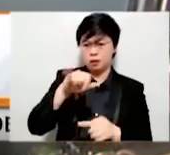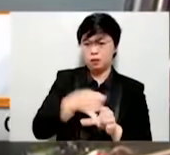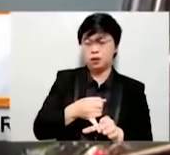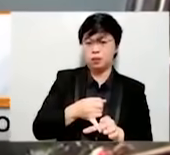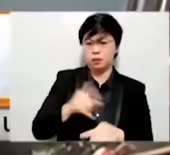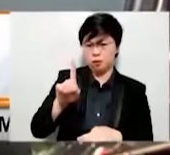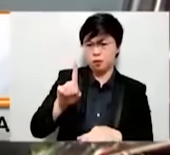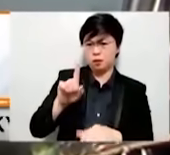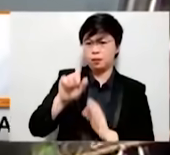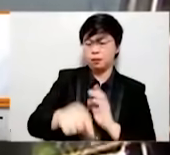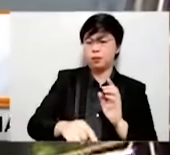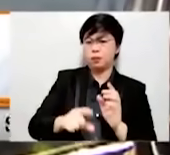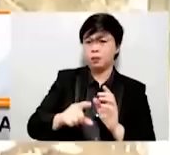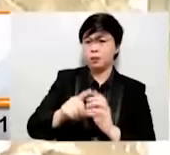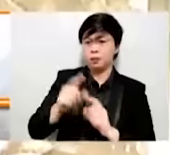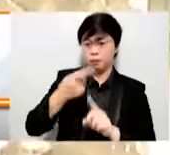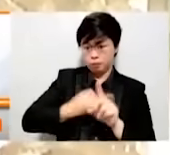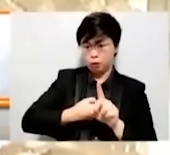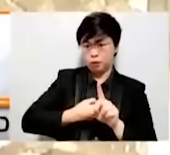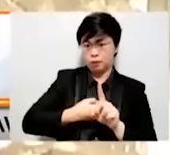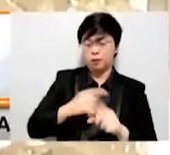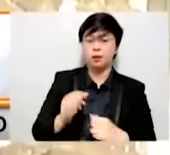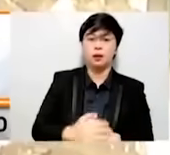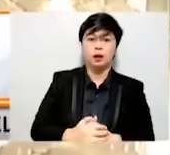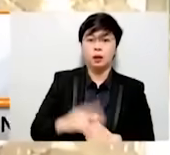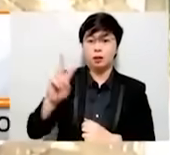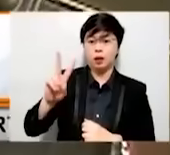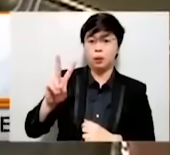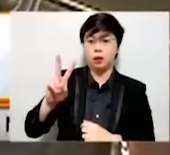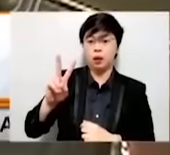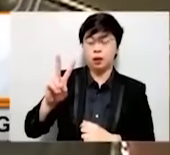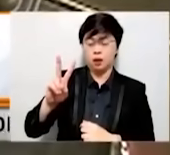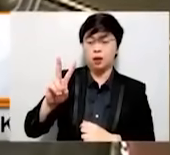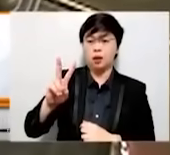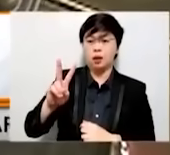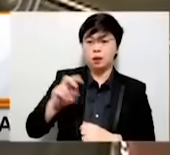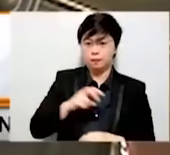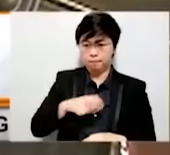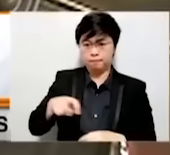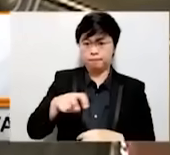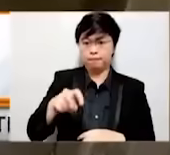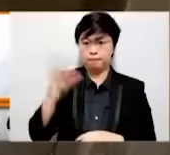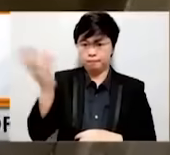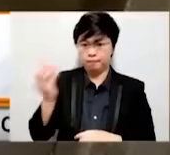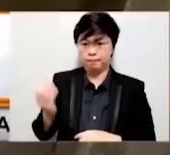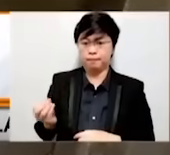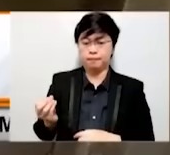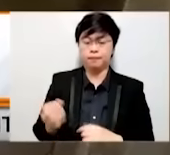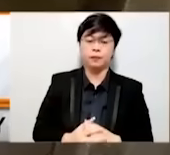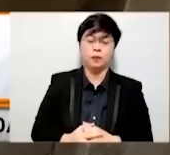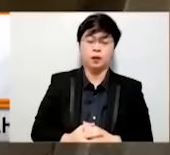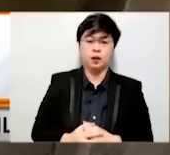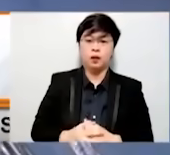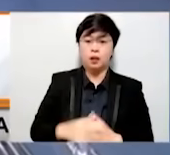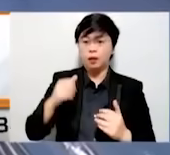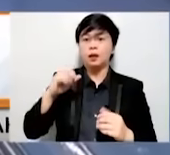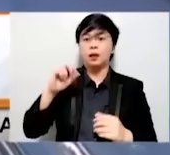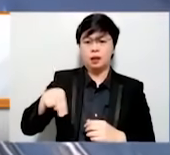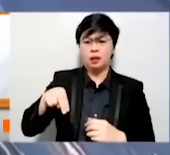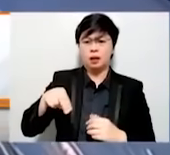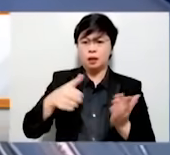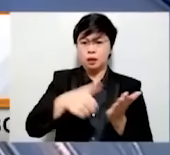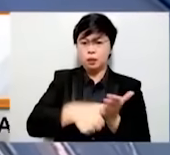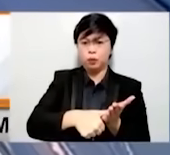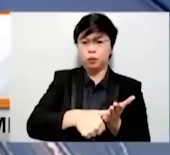na ang bumabiyahay sa Batangas. Hinihintay na lang ang approval mula sa DOTR kung pasok ang kanilang disenyo sa